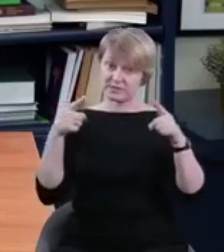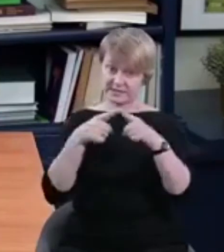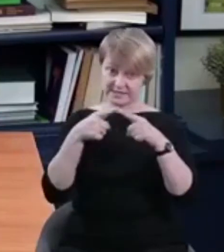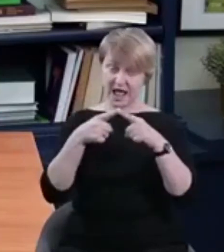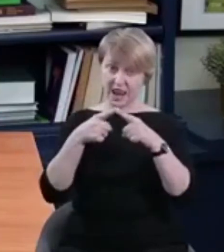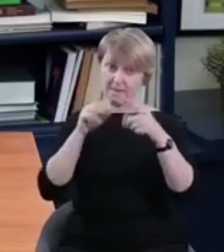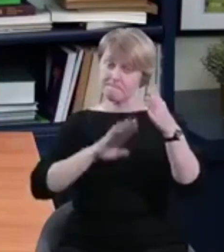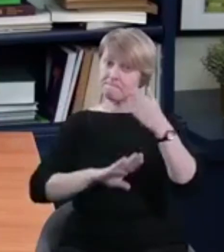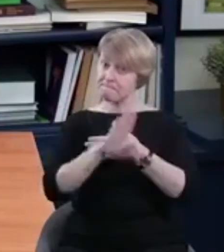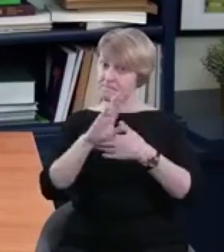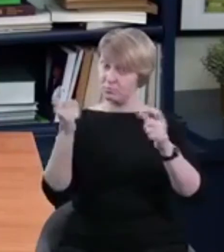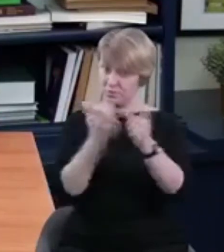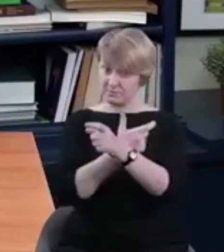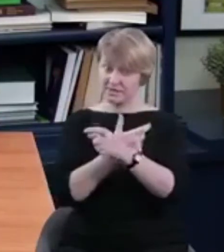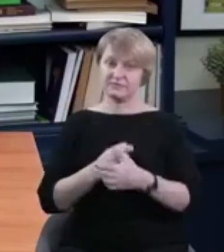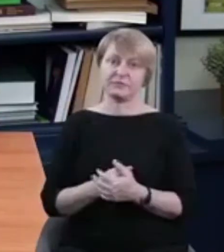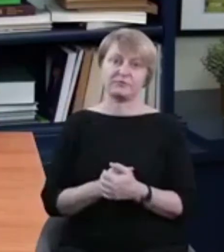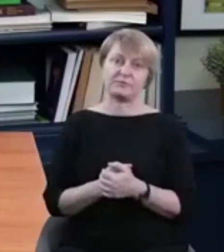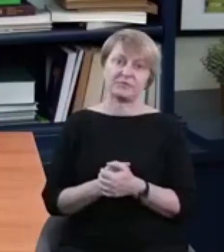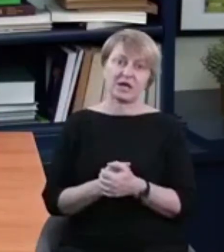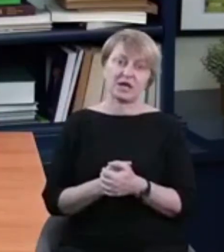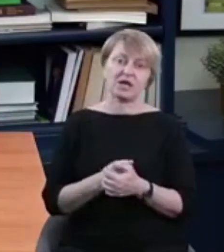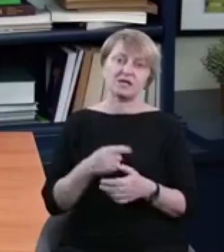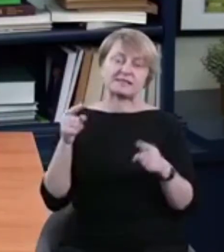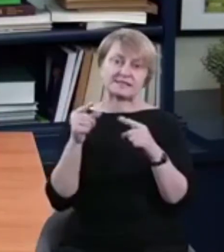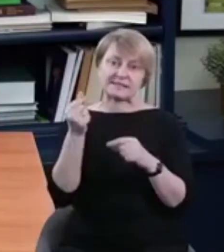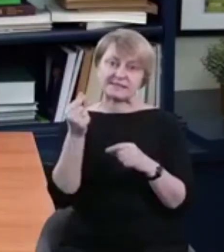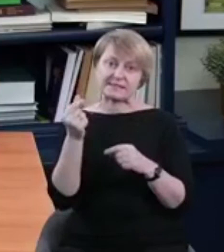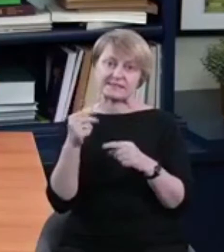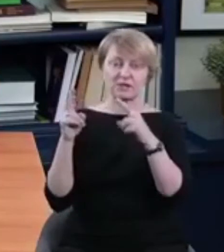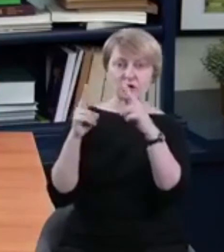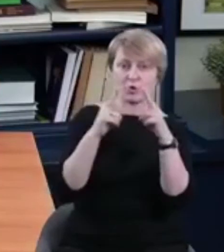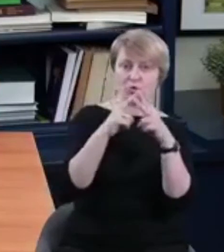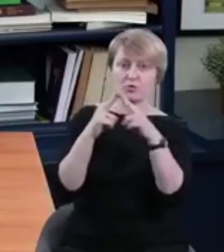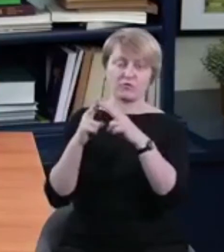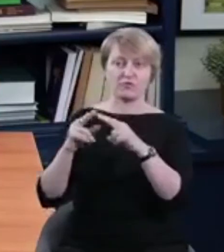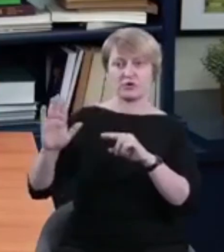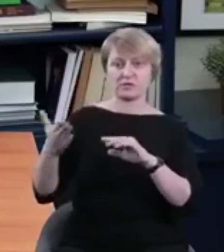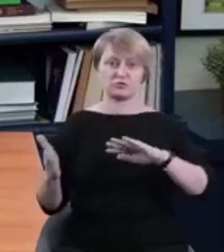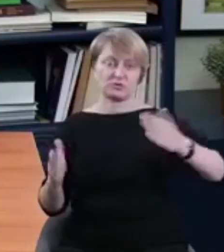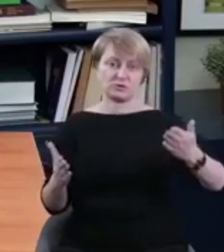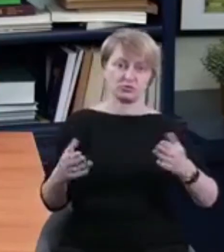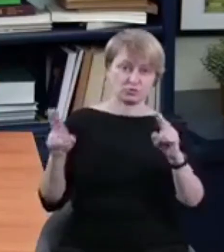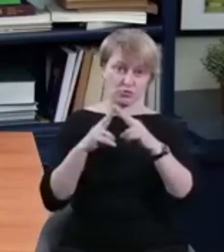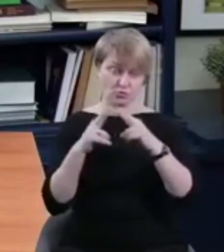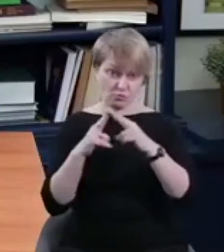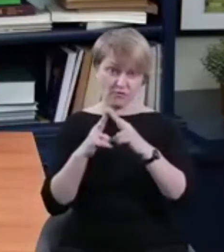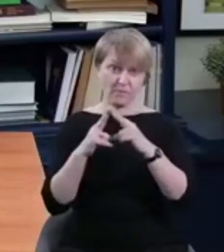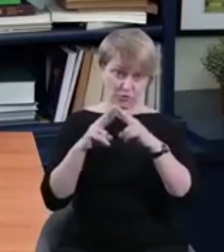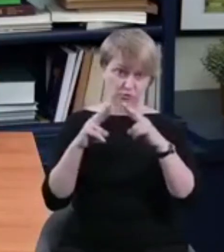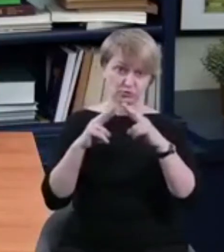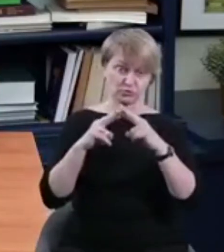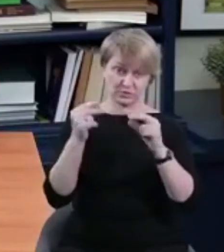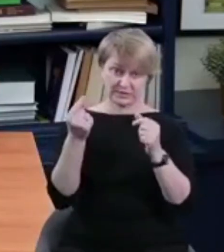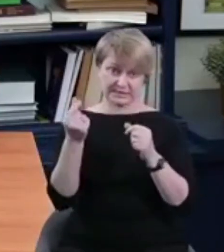drugie cena jeżeli byłaby to byłaby ta która byłaby ustawiona między stronami transakcji czyli jeżeli dwie strony zgadzają się na jakąś cenę